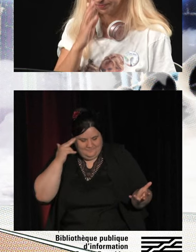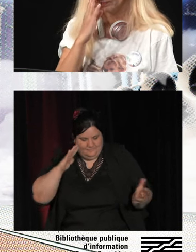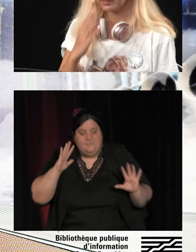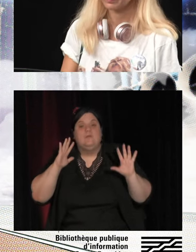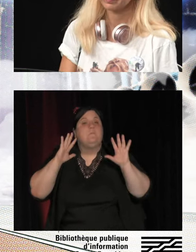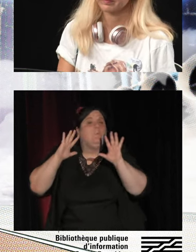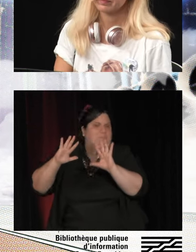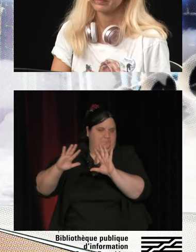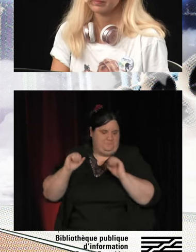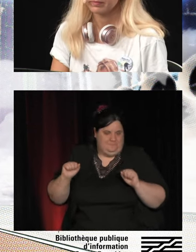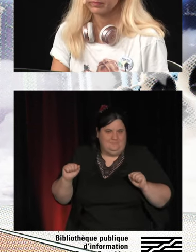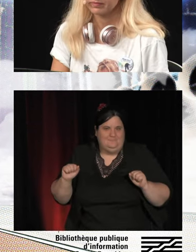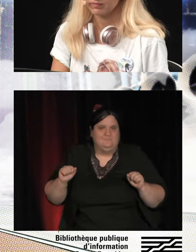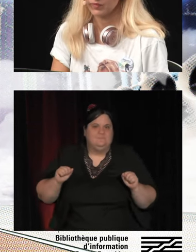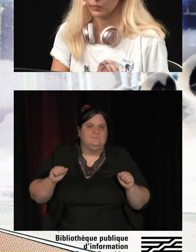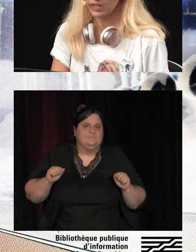Ok.